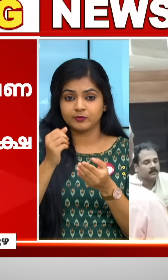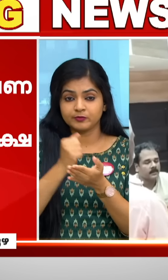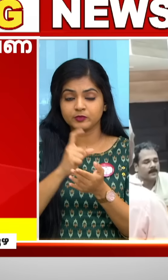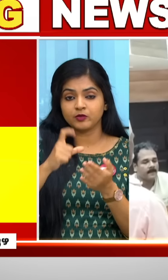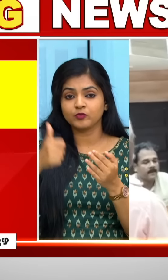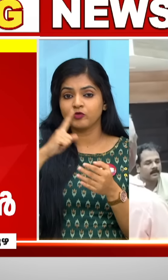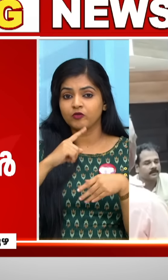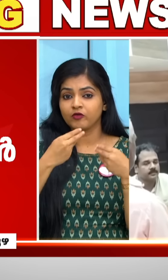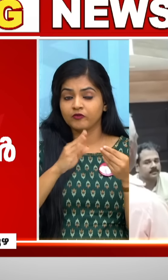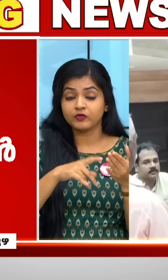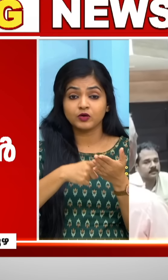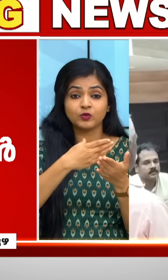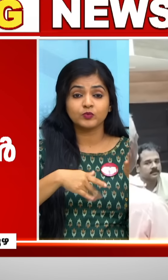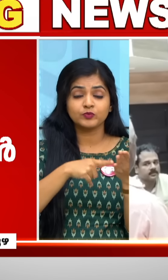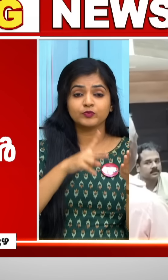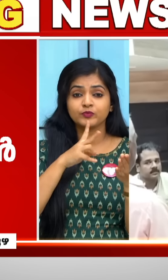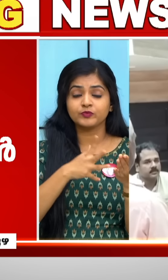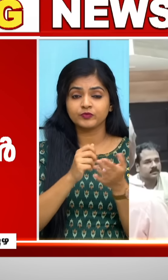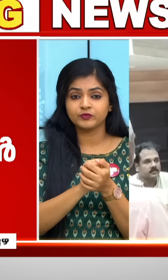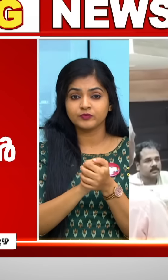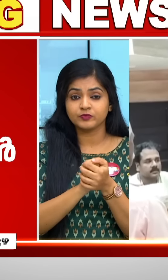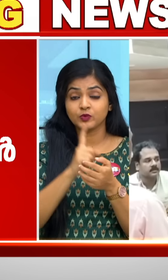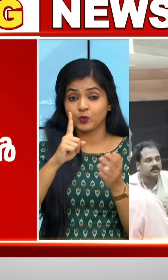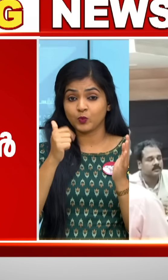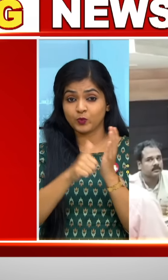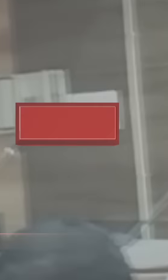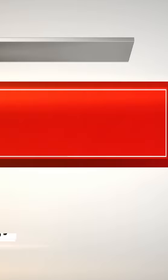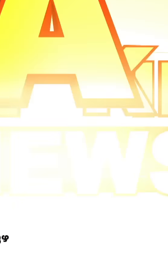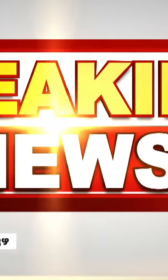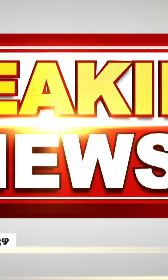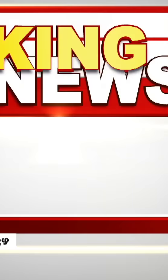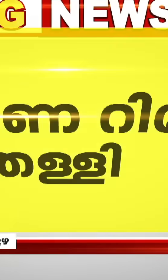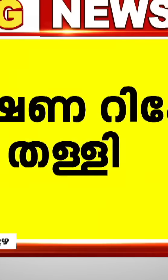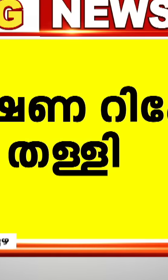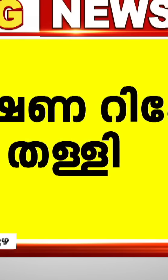ഈ റിപ്പോർട്ടിൽ പറയുന്ന കാര്യം, അതായത് 1 മാസത്തോളം കാലയളവിൽ